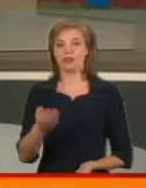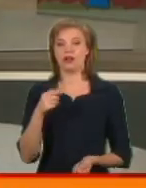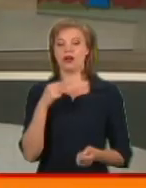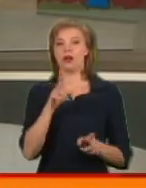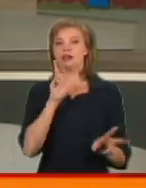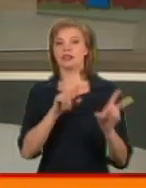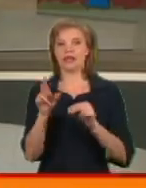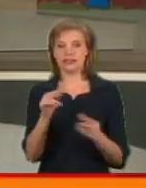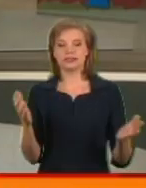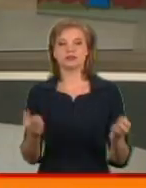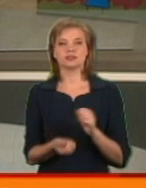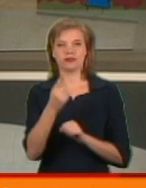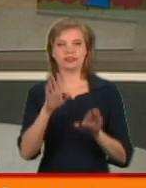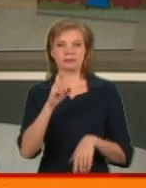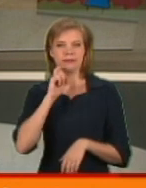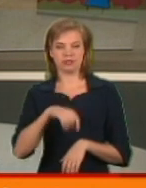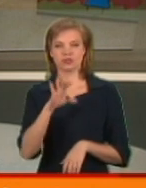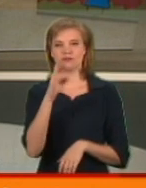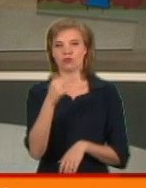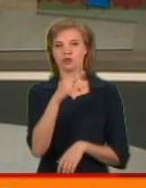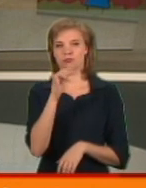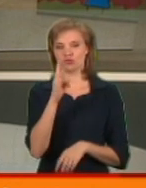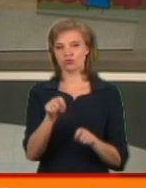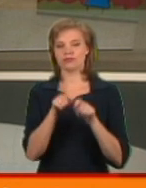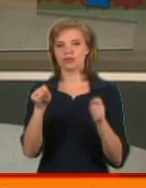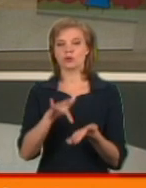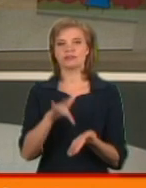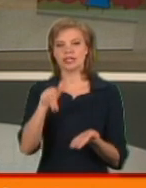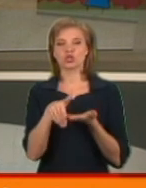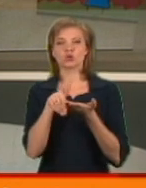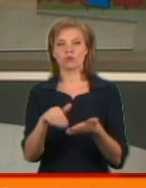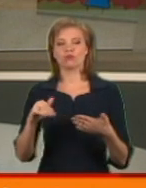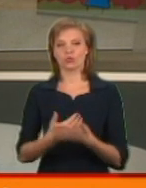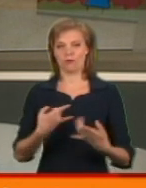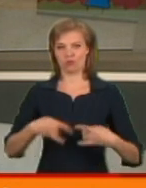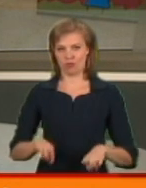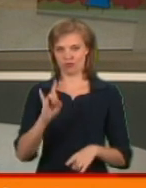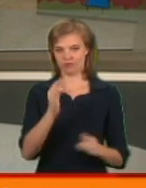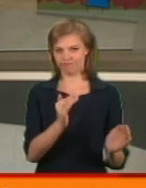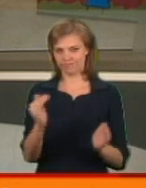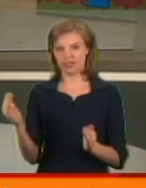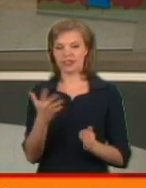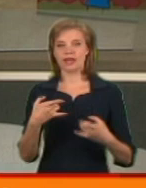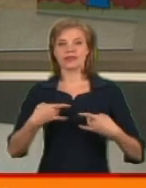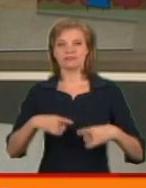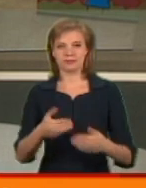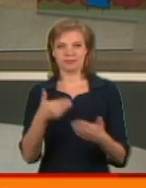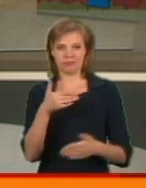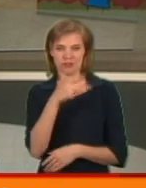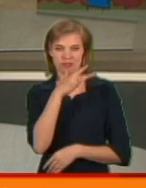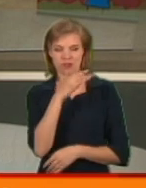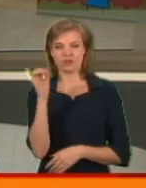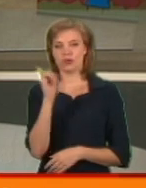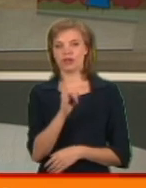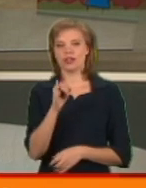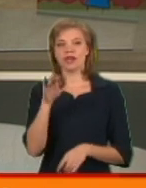Колиски надії з'явилися у Вінниці. Фонд Віктора Пінчука відкрив центр допомоги новонародженим діткам, які з'явилися на світ